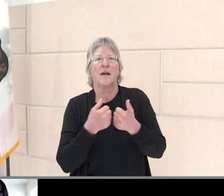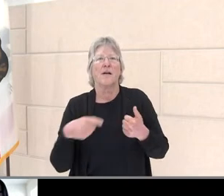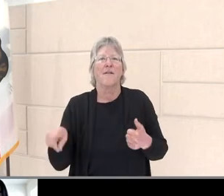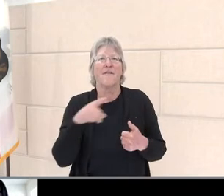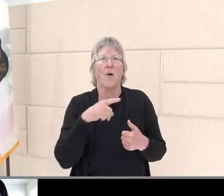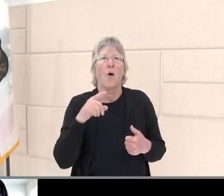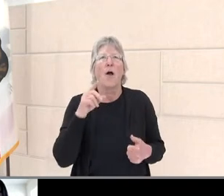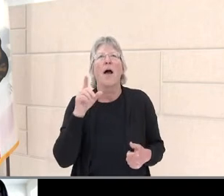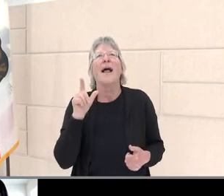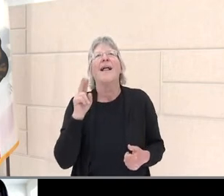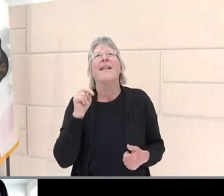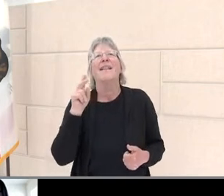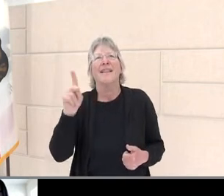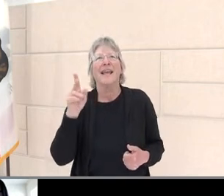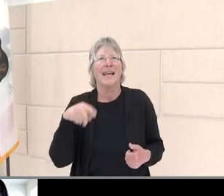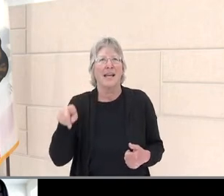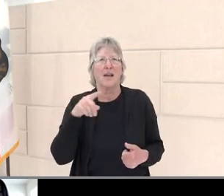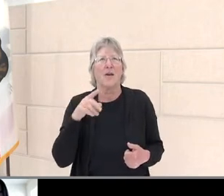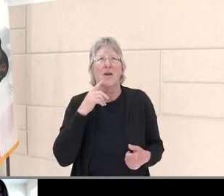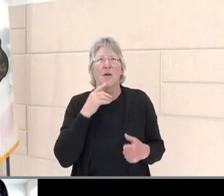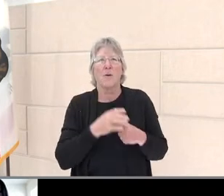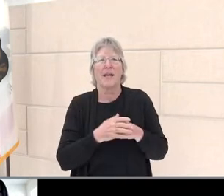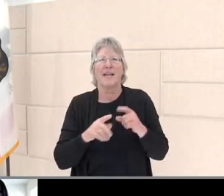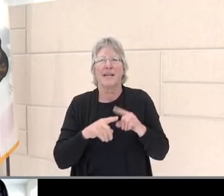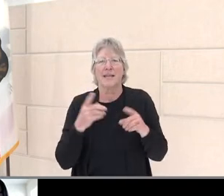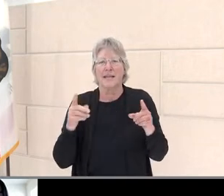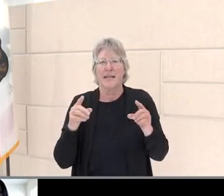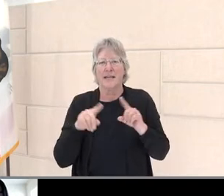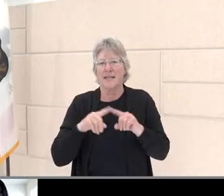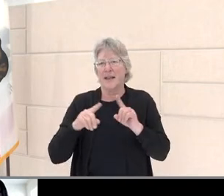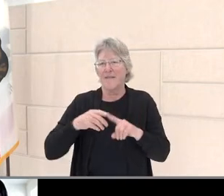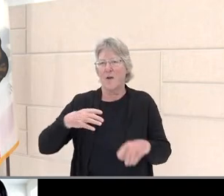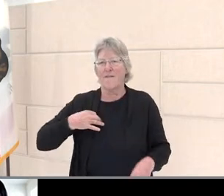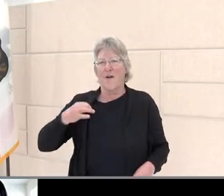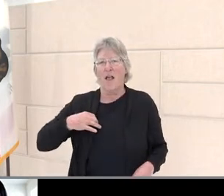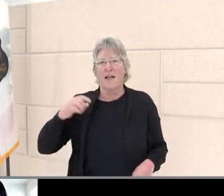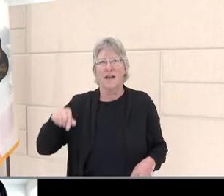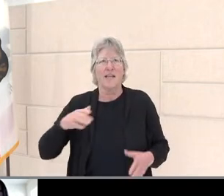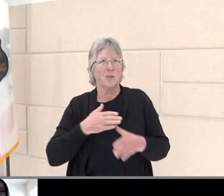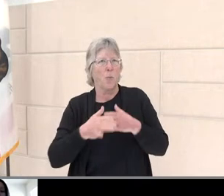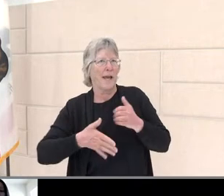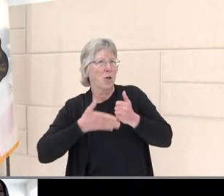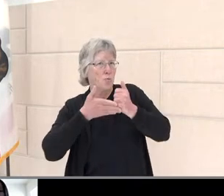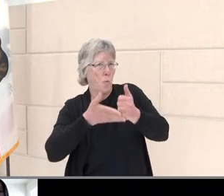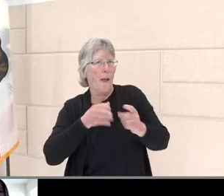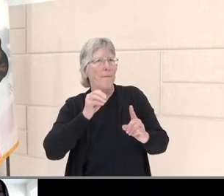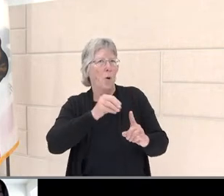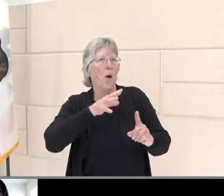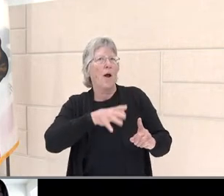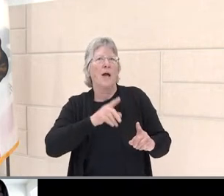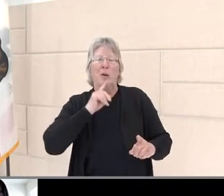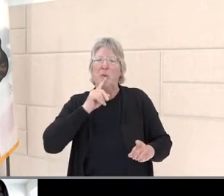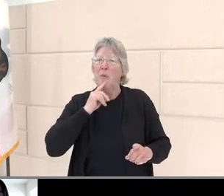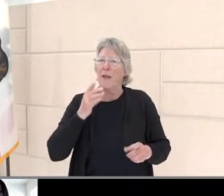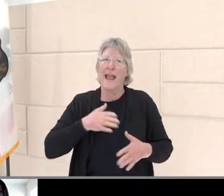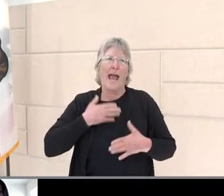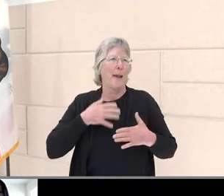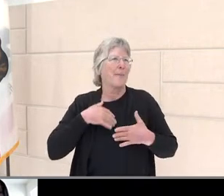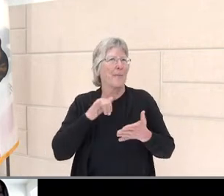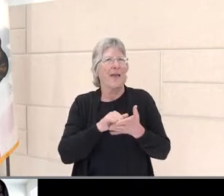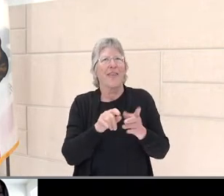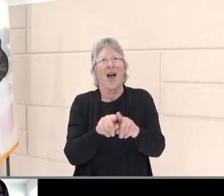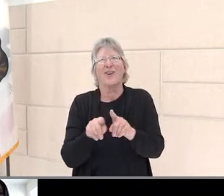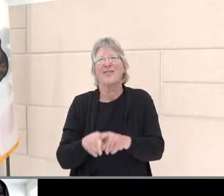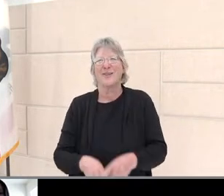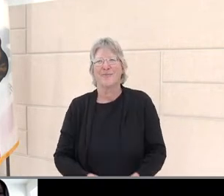យើងមានក្រុមមួយគេហៅថា Link Crew ដែលពុះពេញទៅដោយជាសិស្សស្ម័គ្រចិត្តសម្រាប់ជួយណែនាំសិស្ស